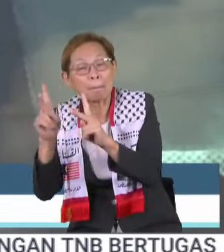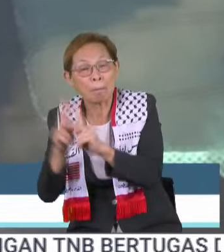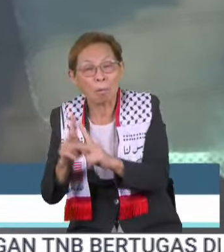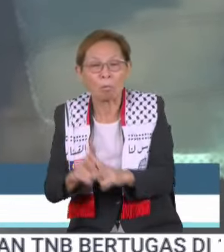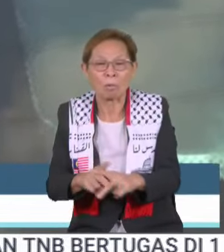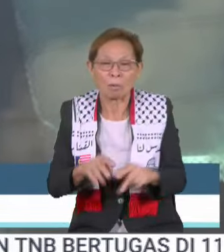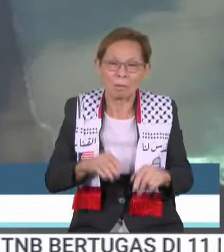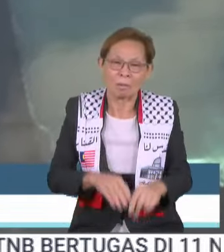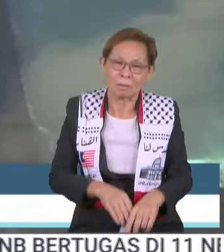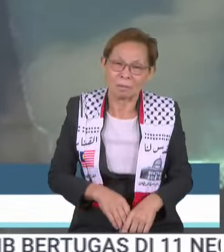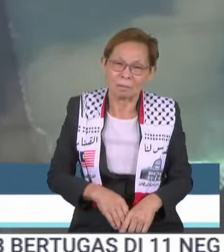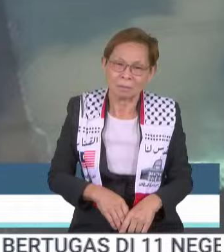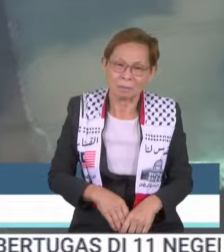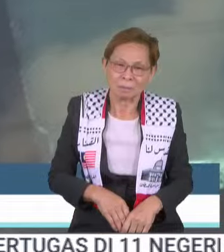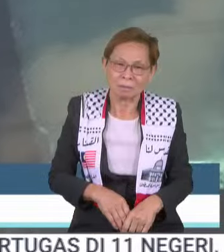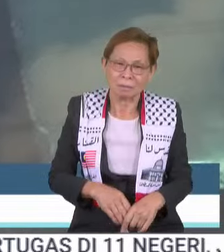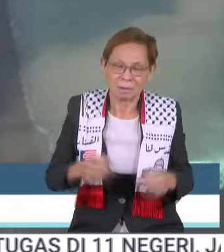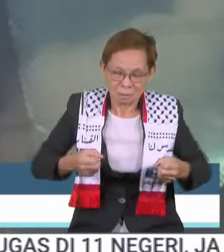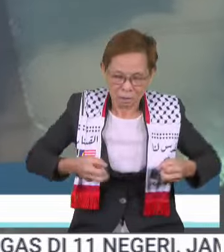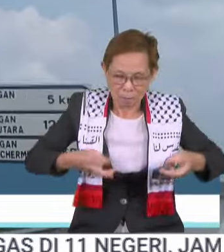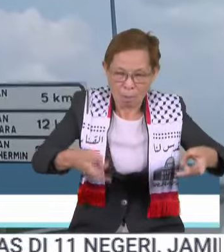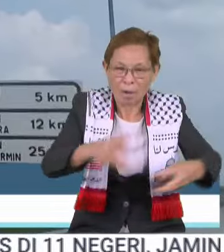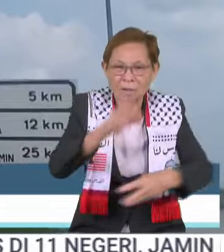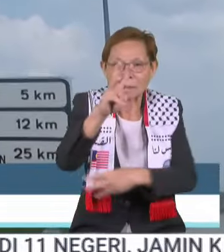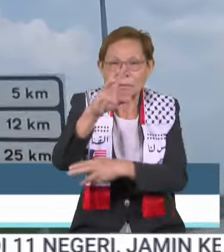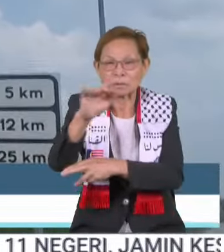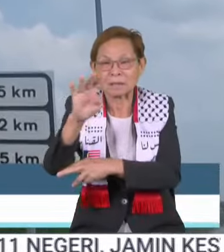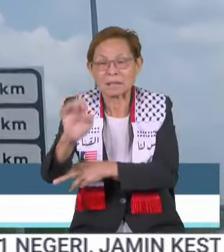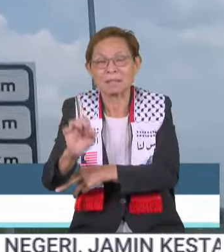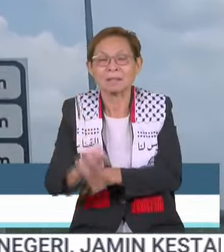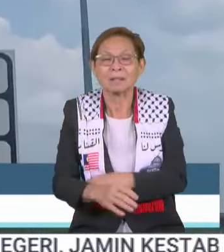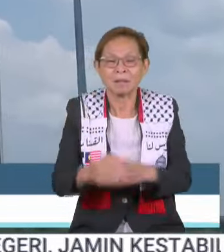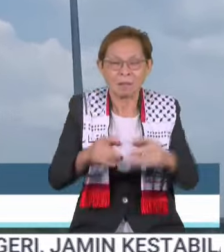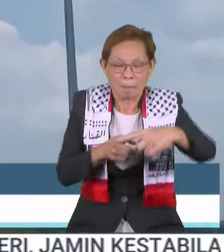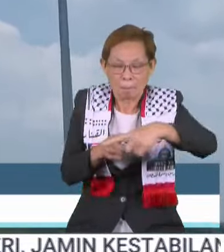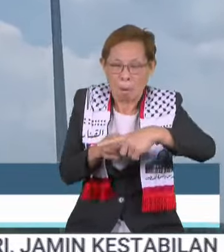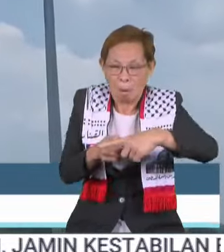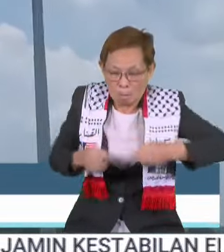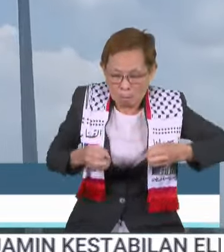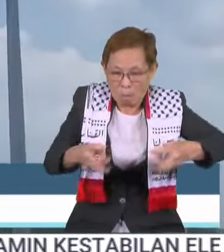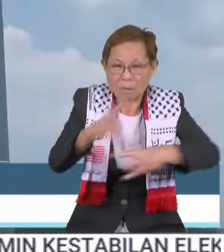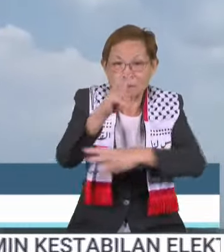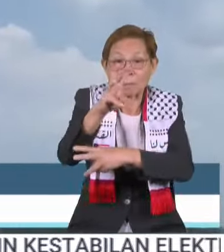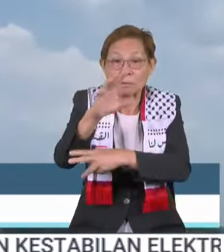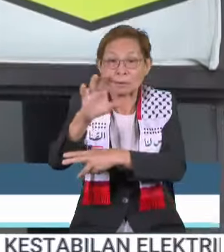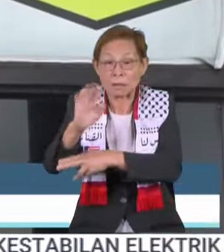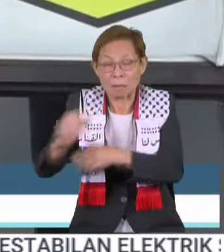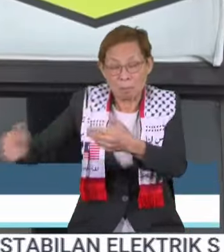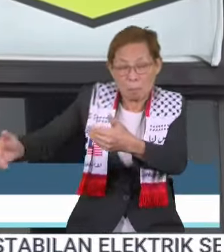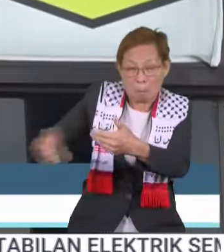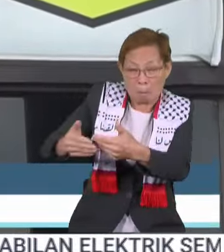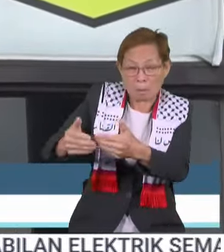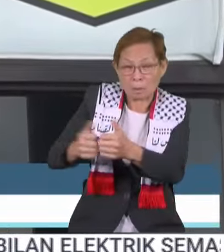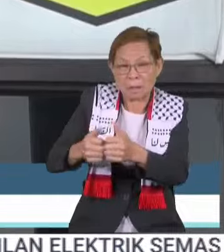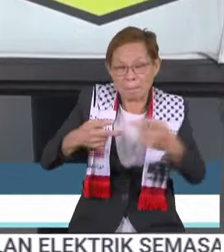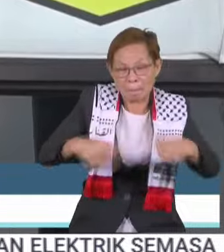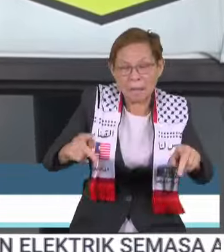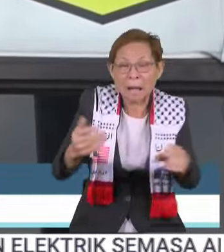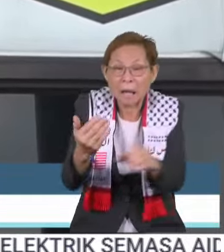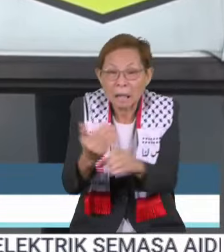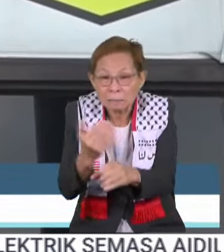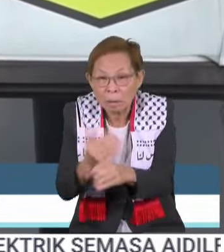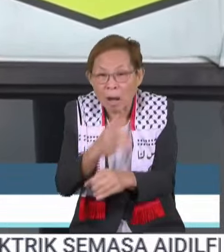lalu lintas, ikut lebuh raya WCE. Selain itu, persimpangan lebuh raya WCE yang sangat hampir dengan Pekan